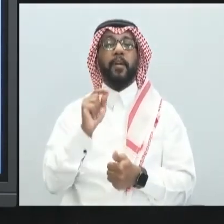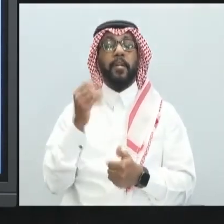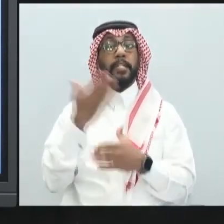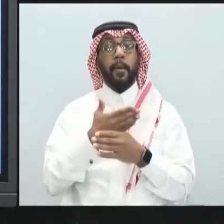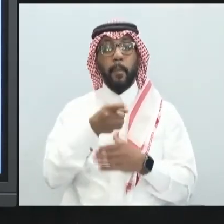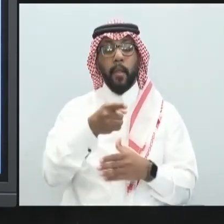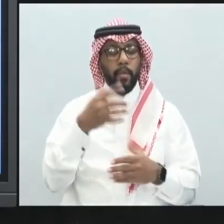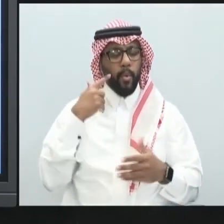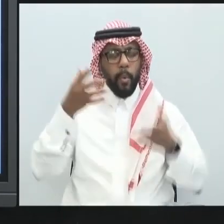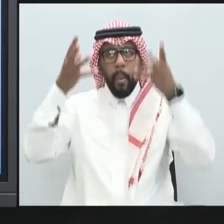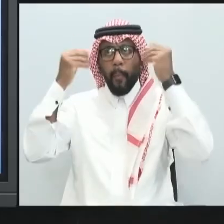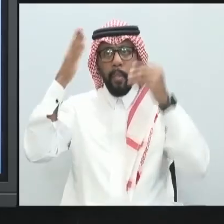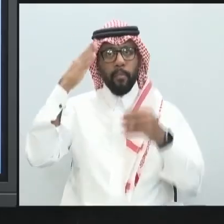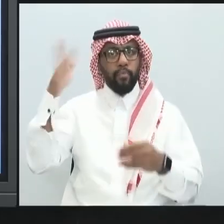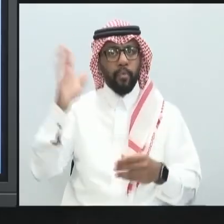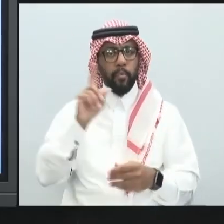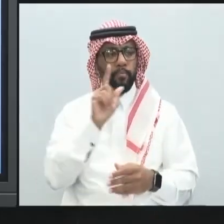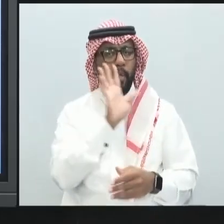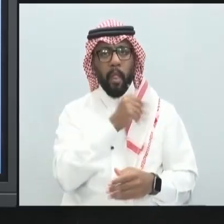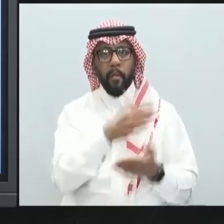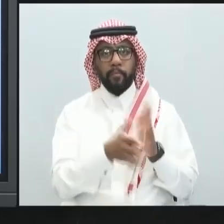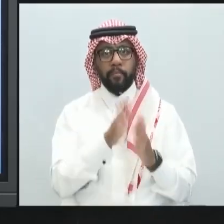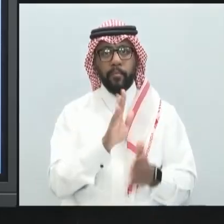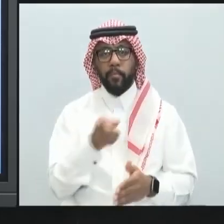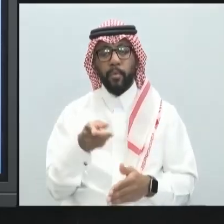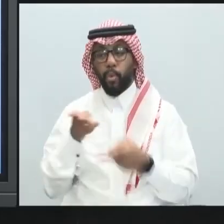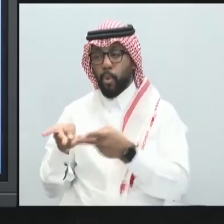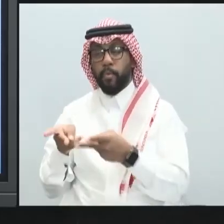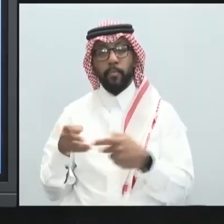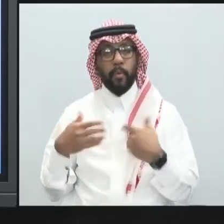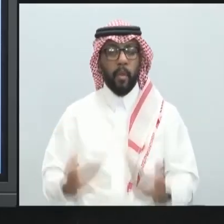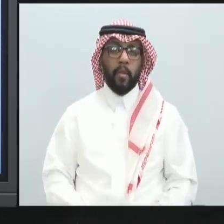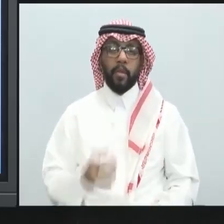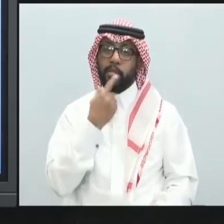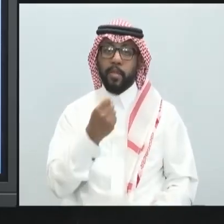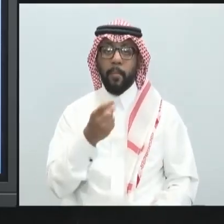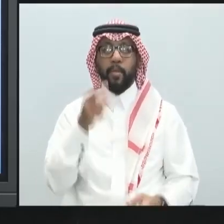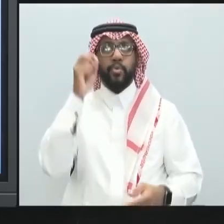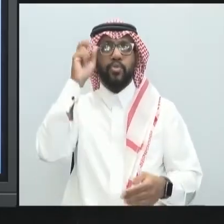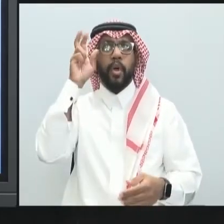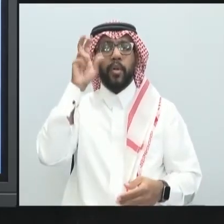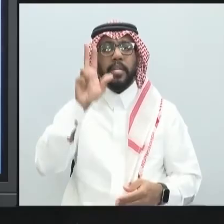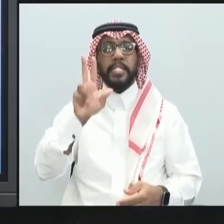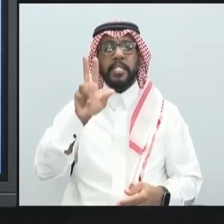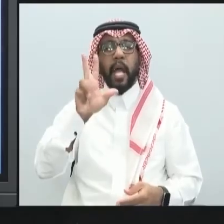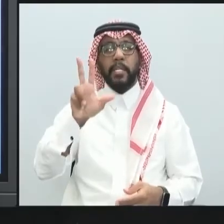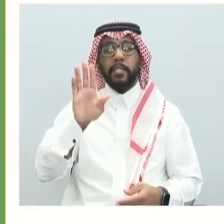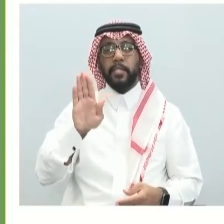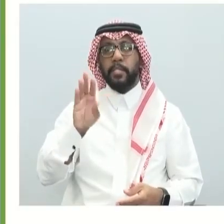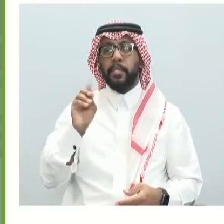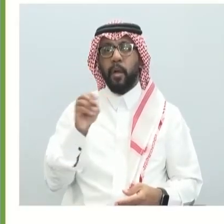العقل من معلومات سيكون اقل اذا فهو ويؤثر على النمو العقلي مستقبلا